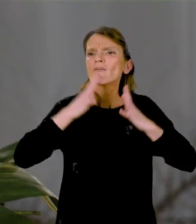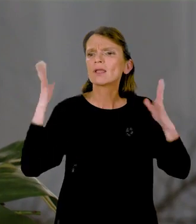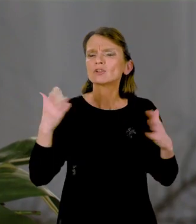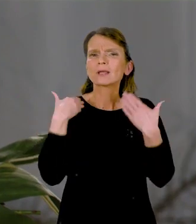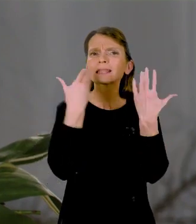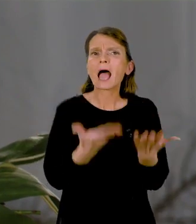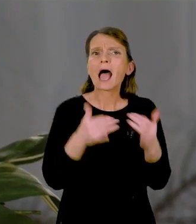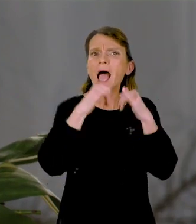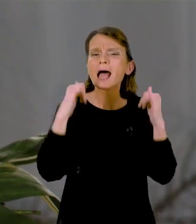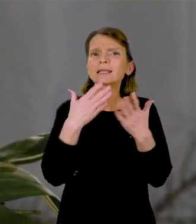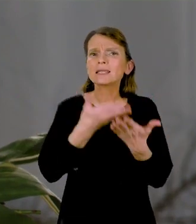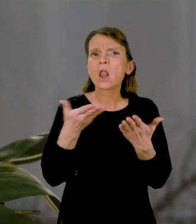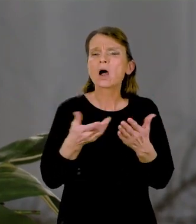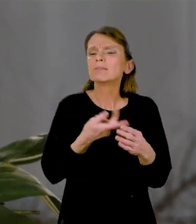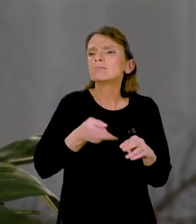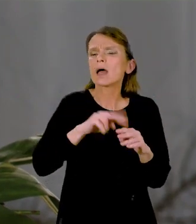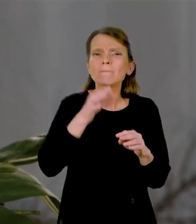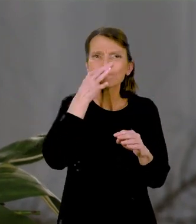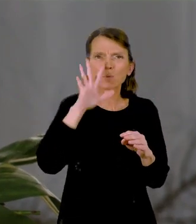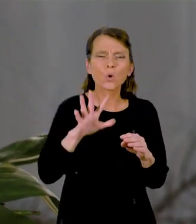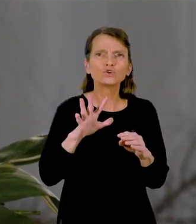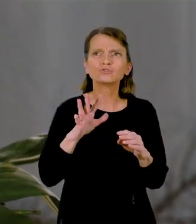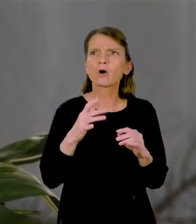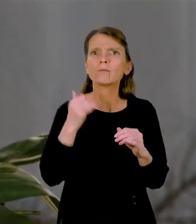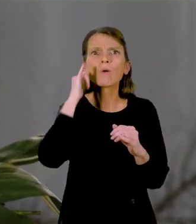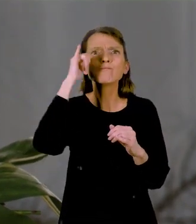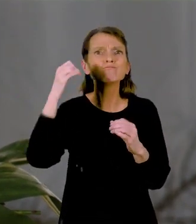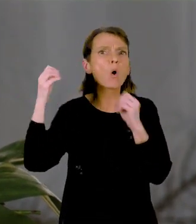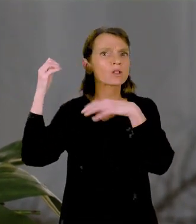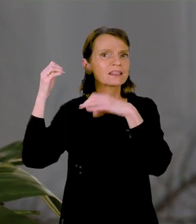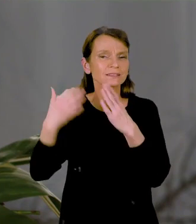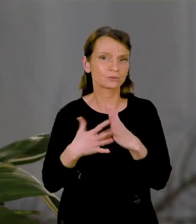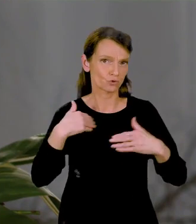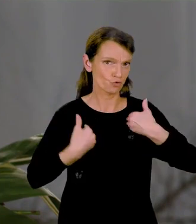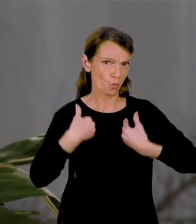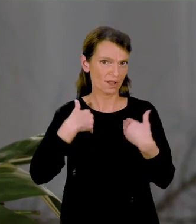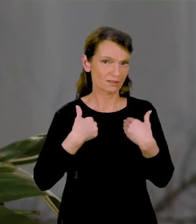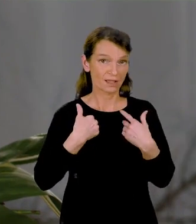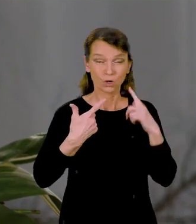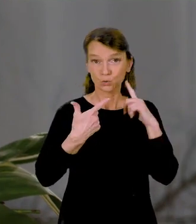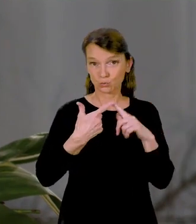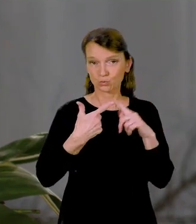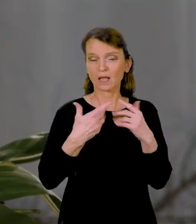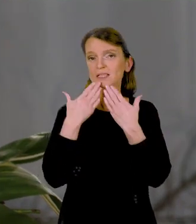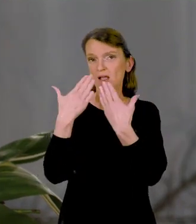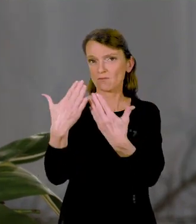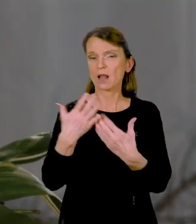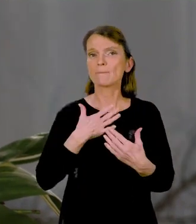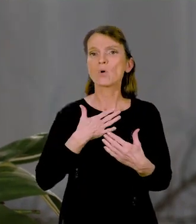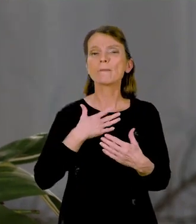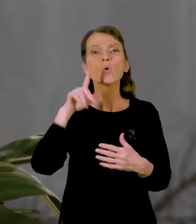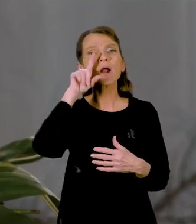darilo in najodličnejša popotnica za življenje. Druga velika zahvala gre mojemu gledališkemu